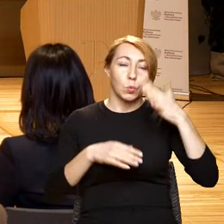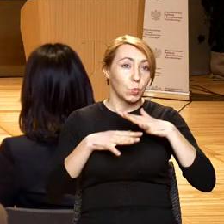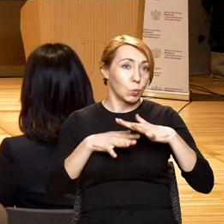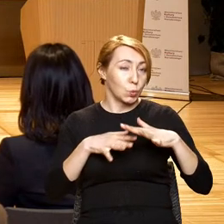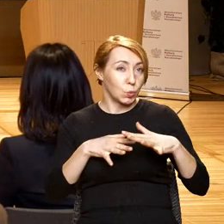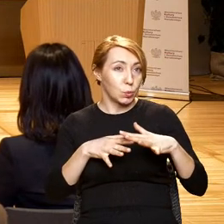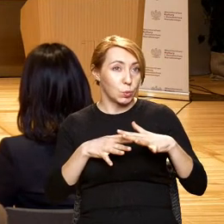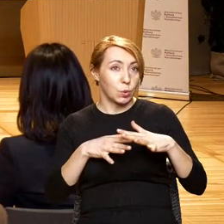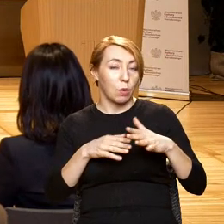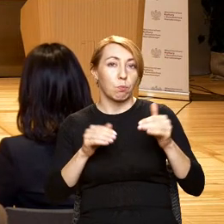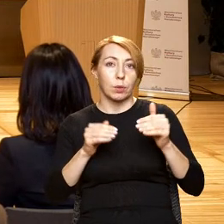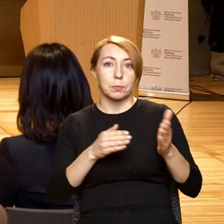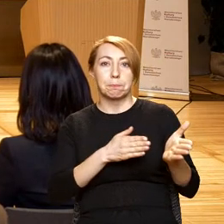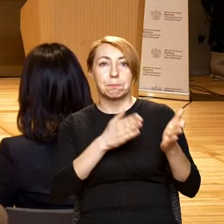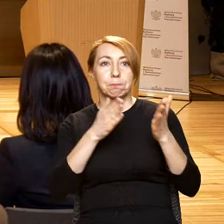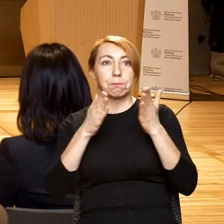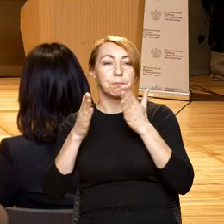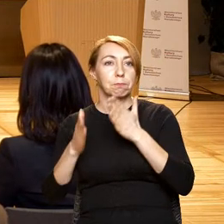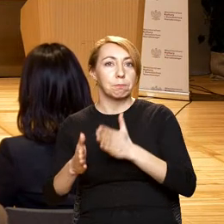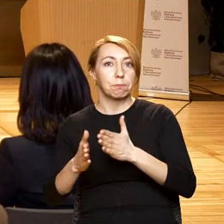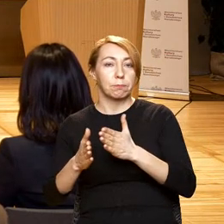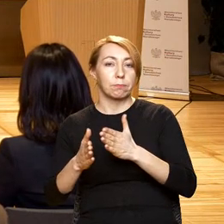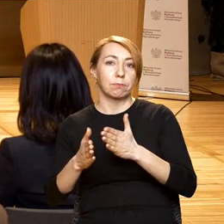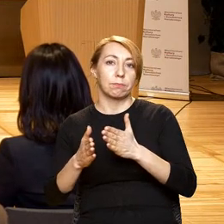teraz przeszlibyśmy płynnie do